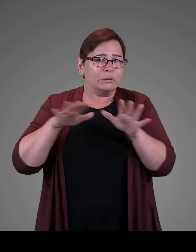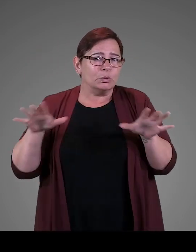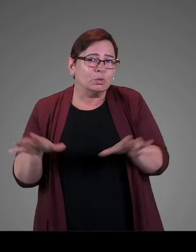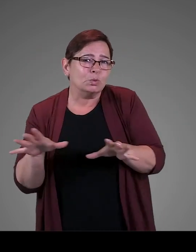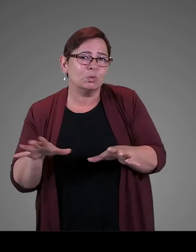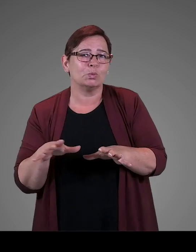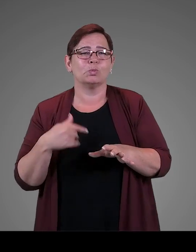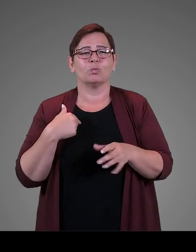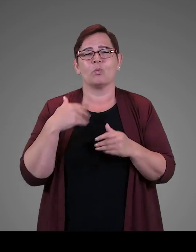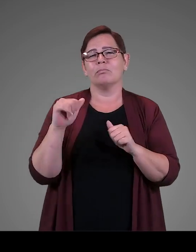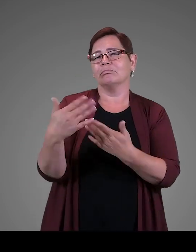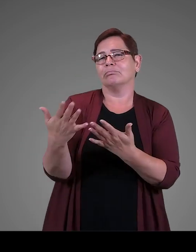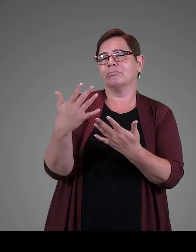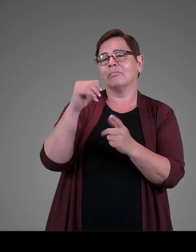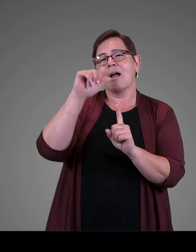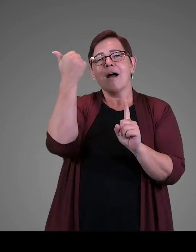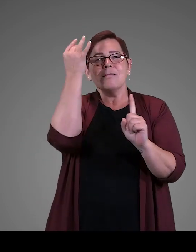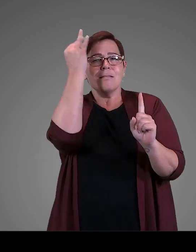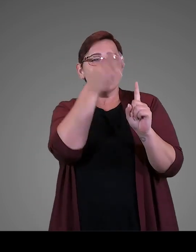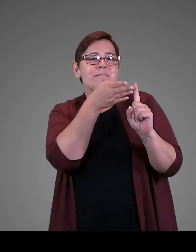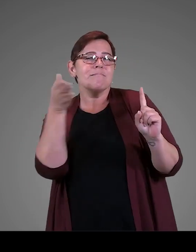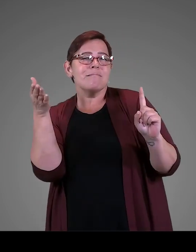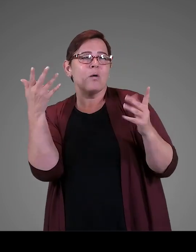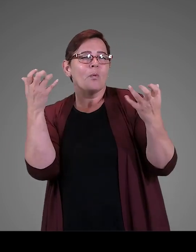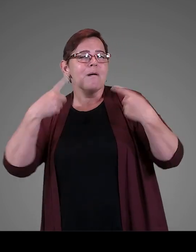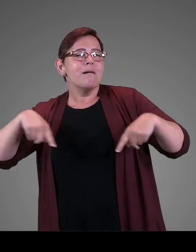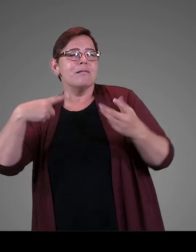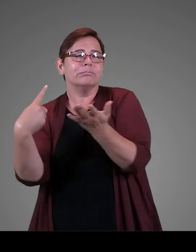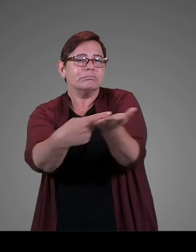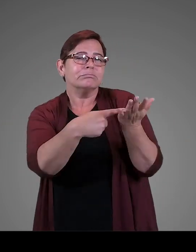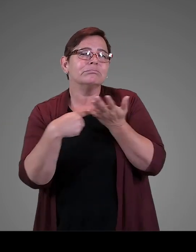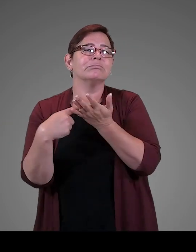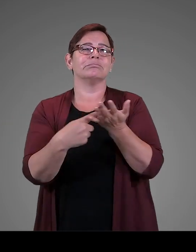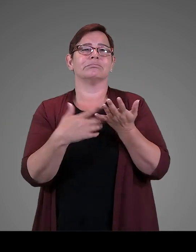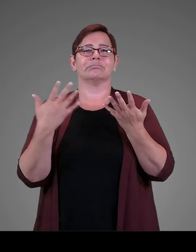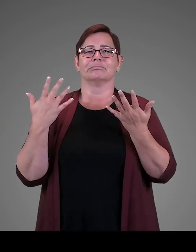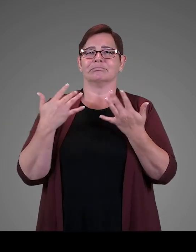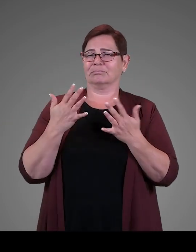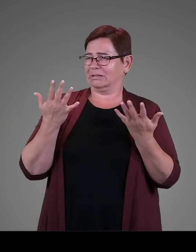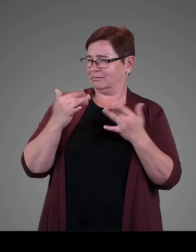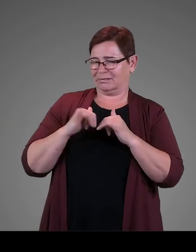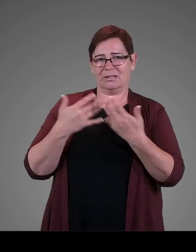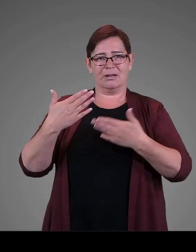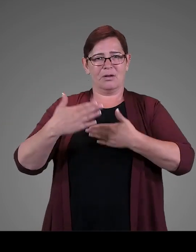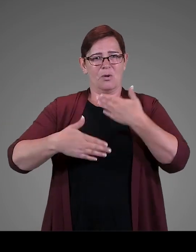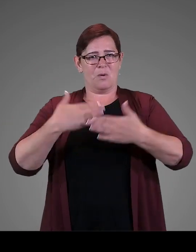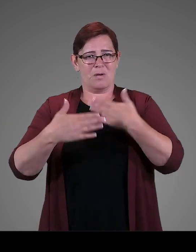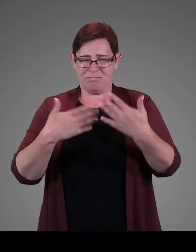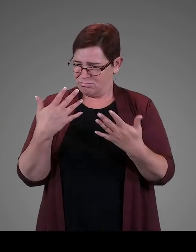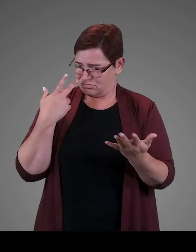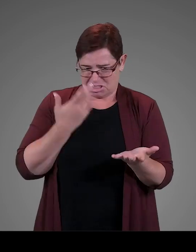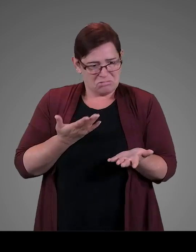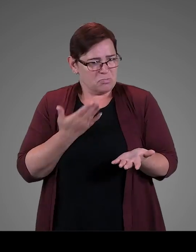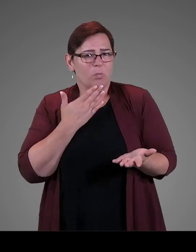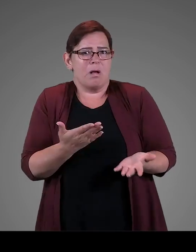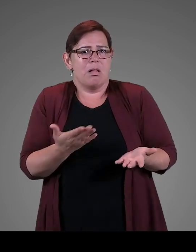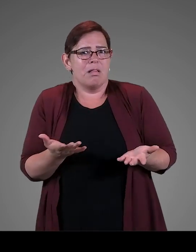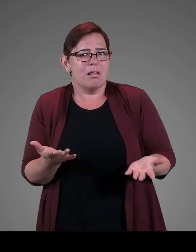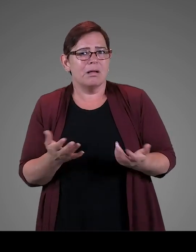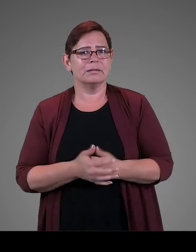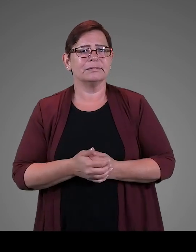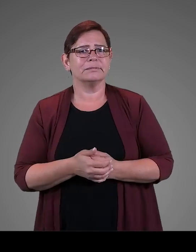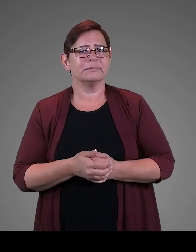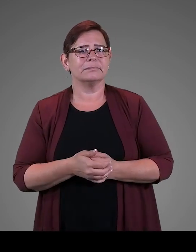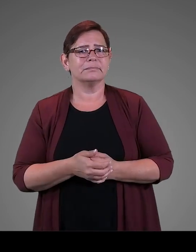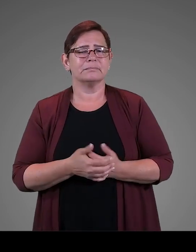refaire, je veux proposer une autre piste de réflexion, puis je veux vraiment qu'on parle tous ensemble. C'est, ça